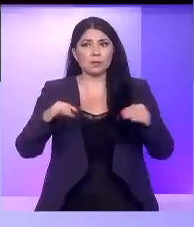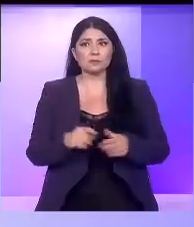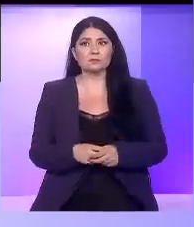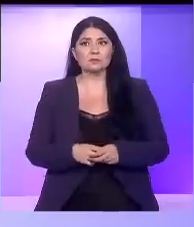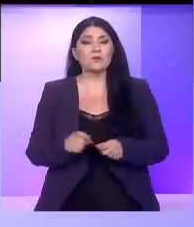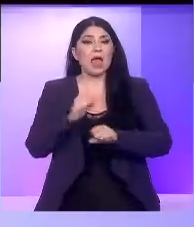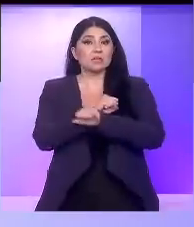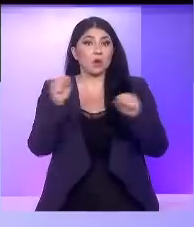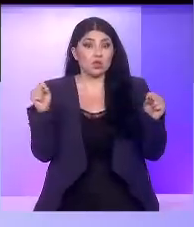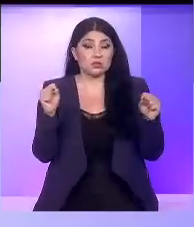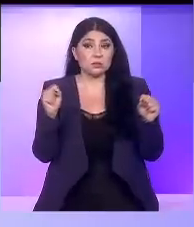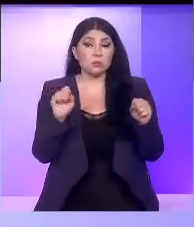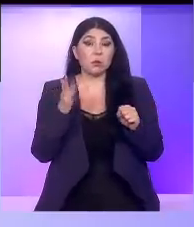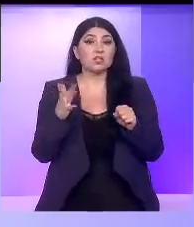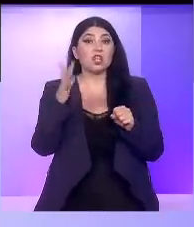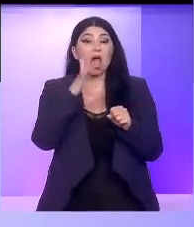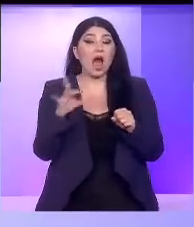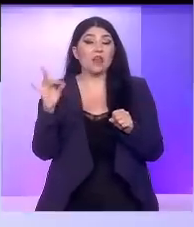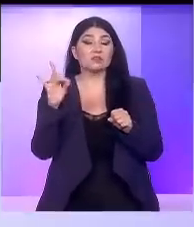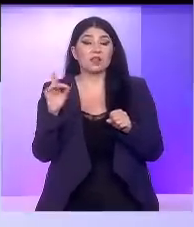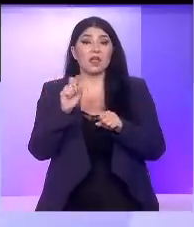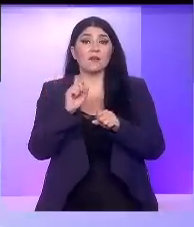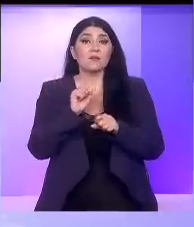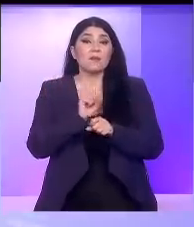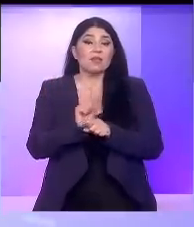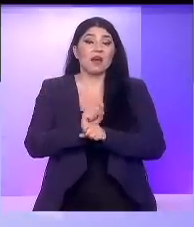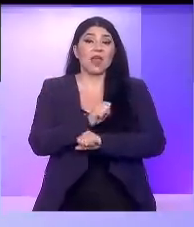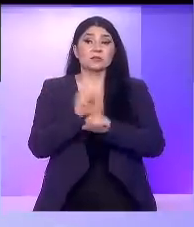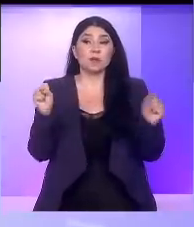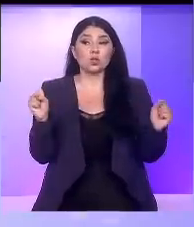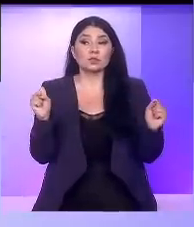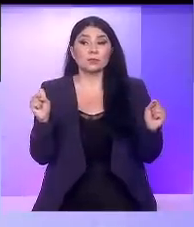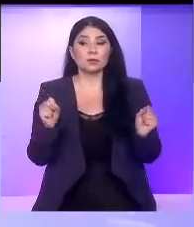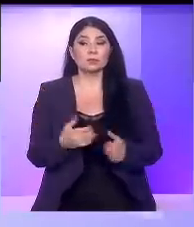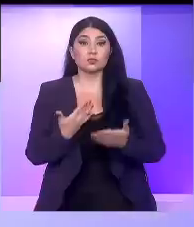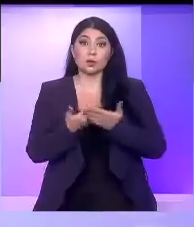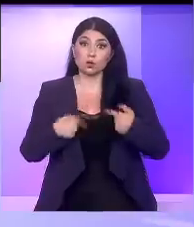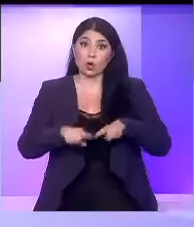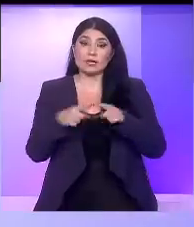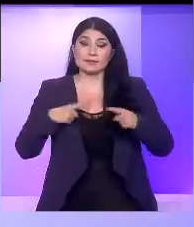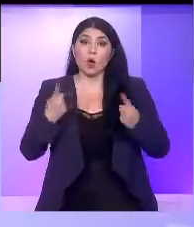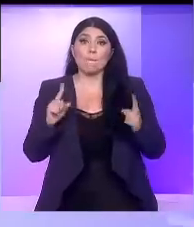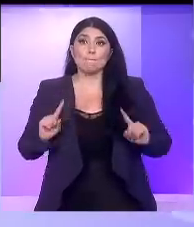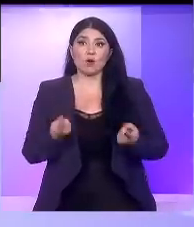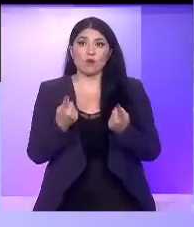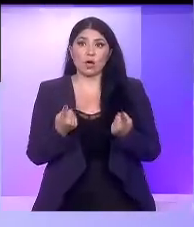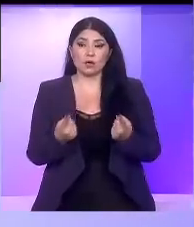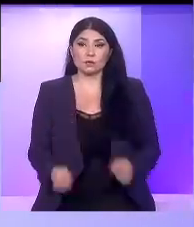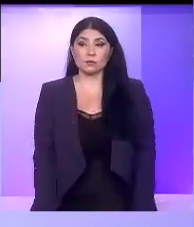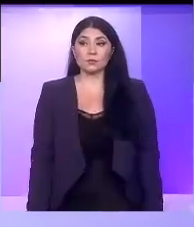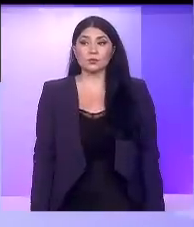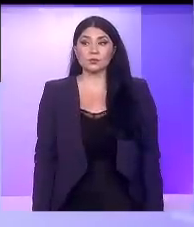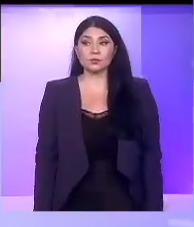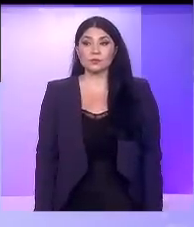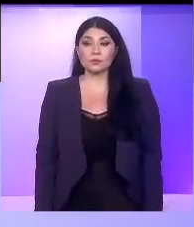drone și poate că și alte elemente explozive. Cu alte cuvinte, și pentru noi este o provocare, cum spuneam, dar